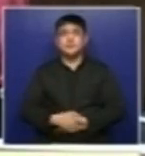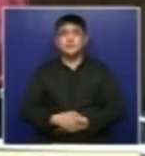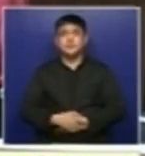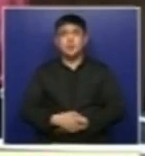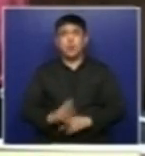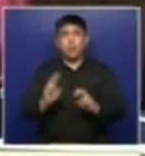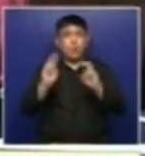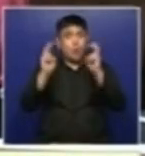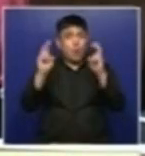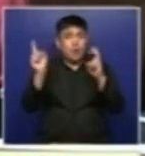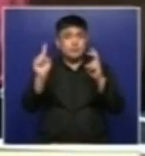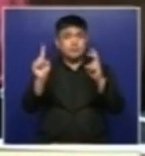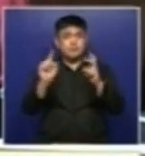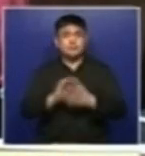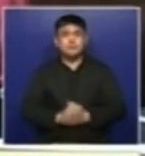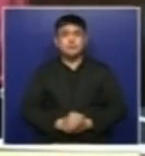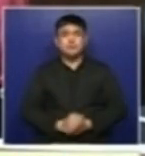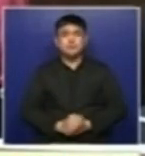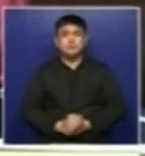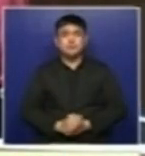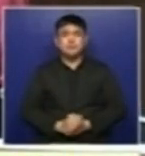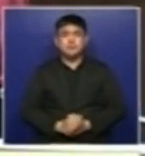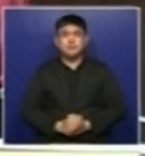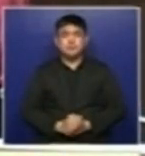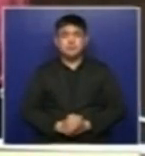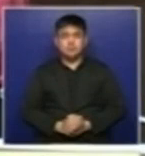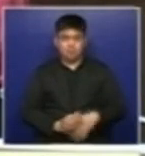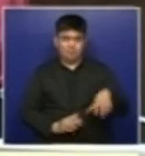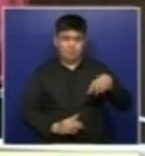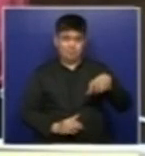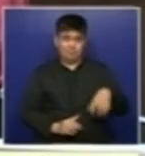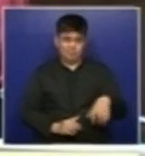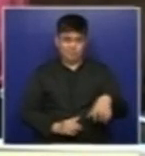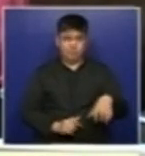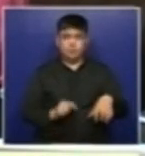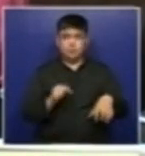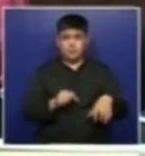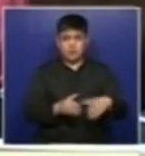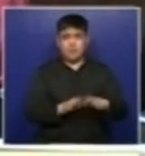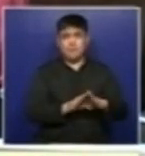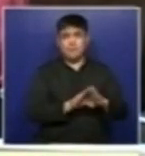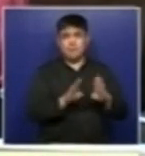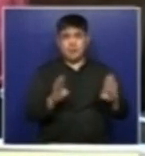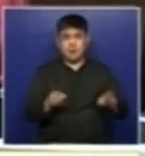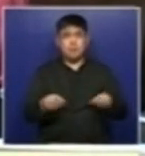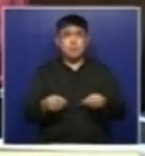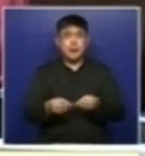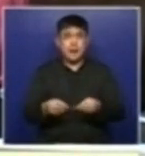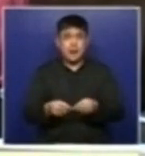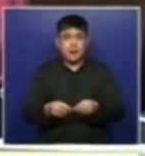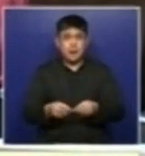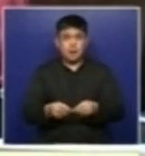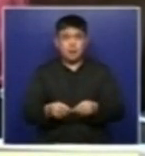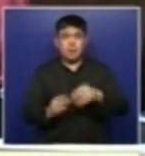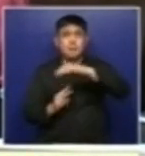ณีการเปิดบ่อนการพนันย่านถนนพระราม3อย่